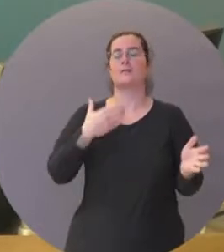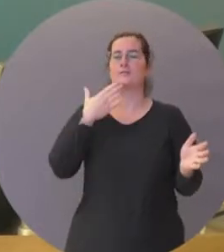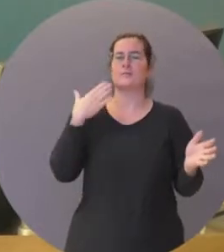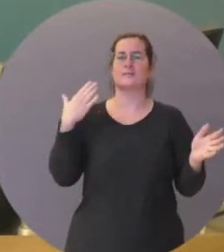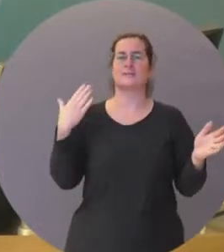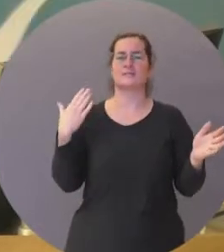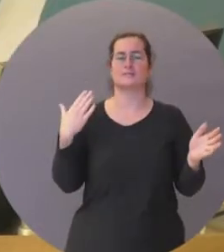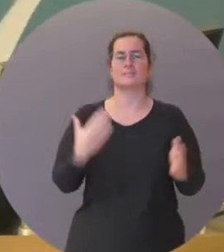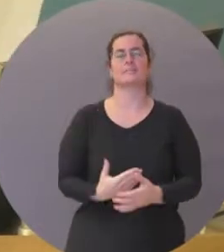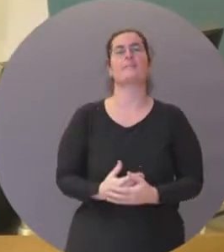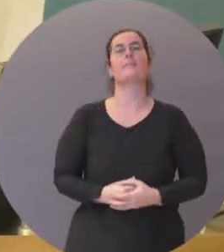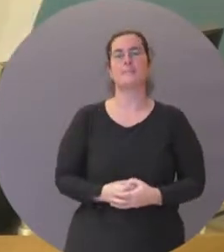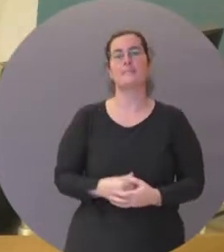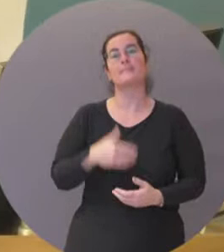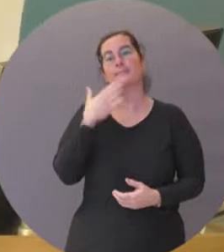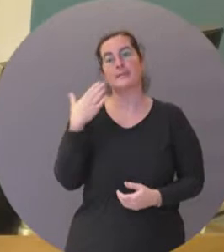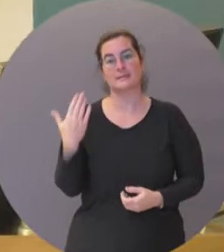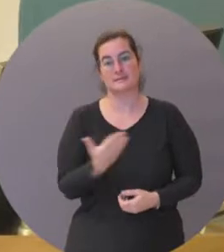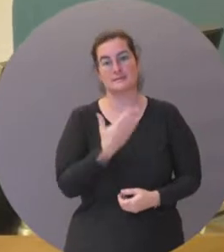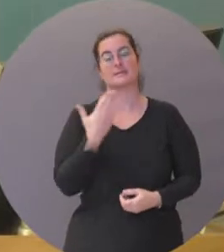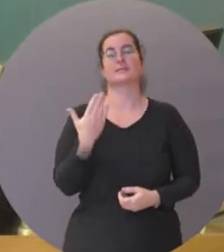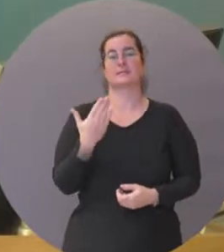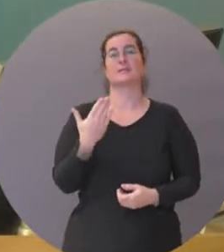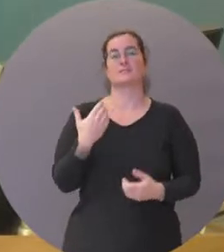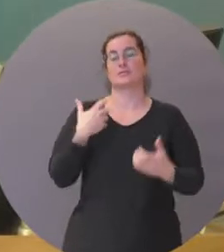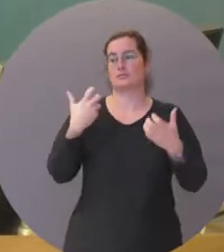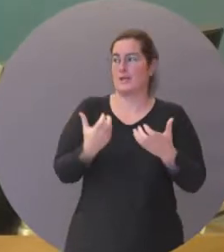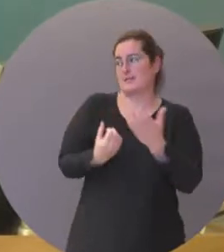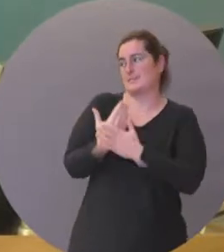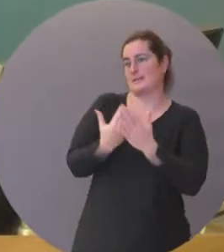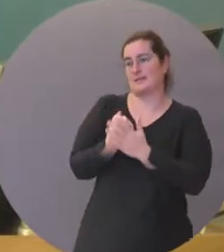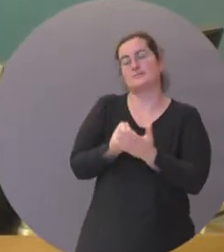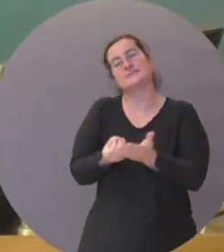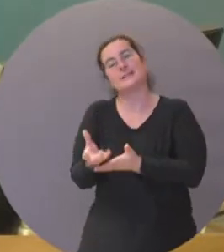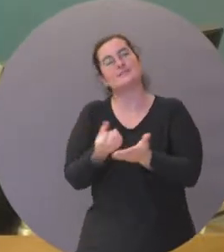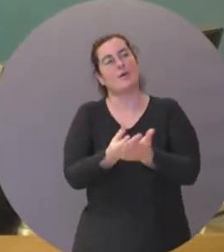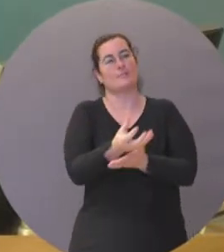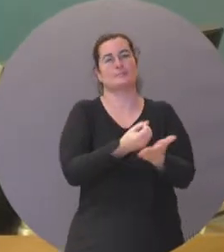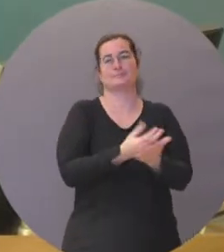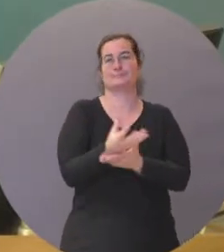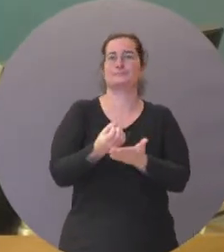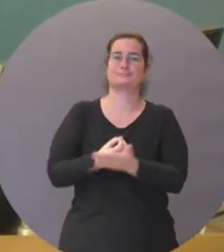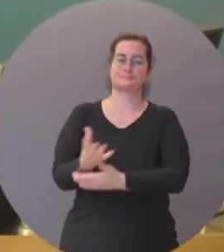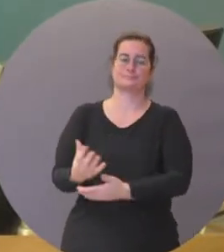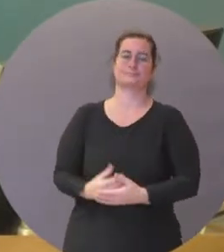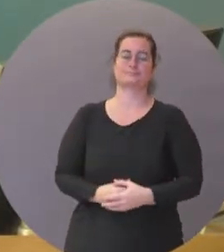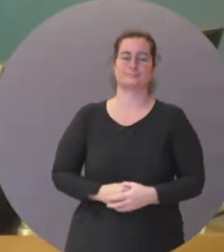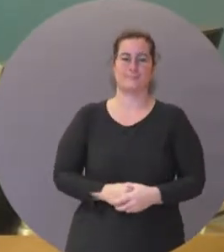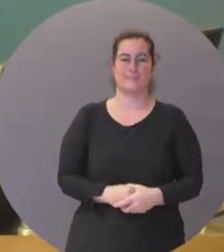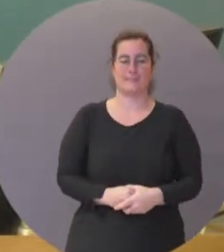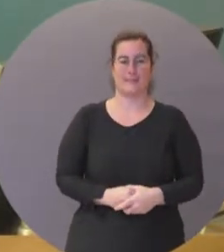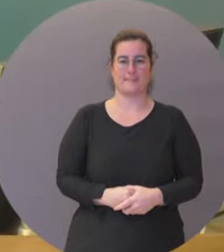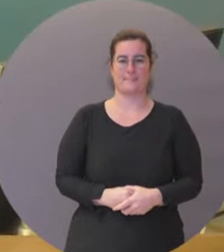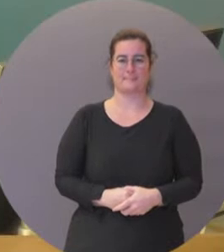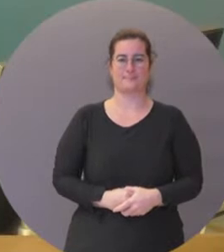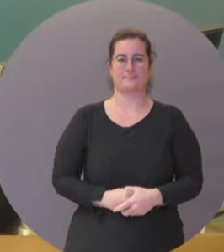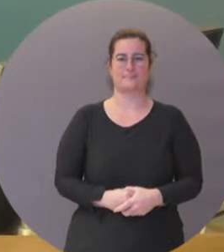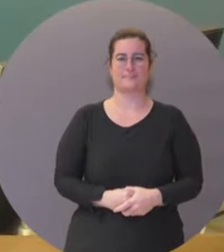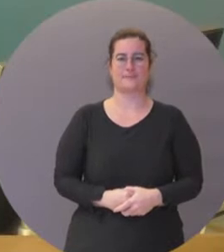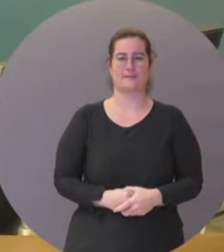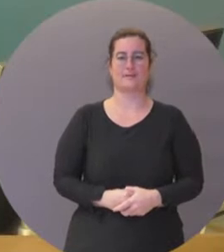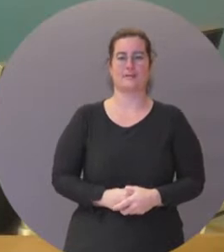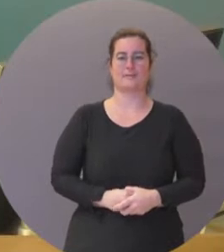à vous rendre compte de la situation de cette de cette cyber cyberattaque